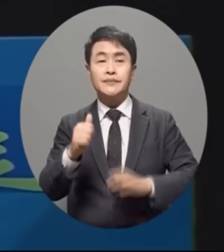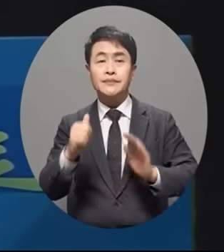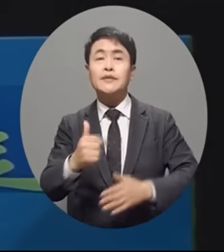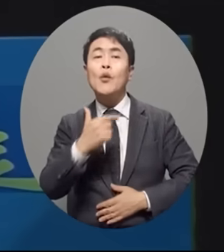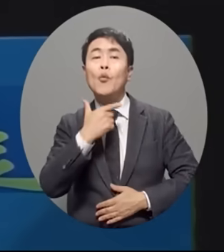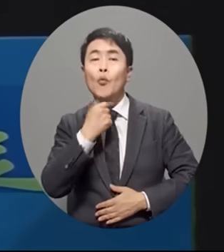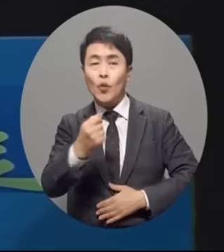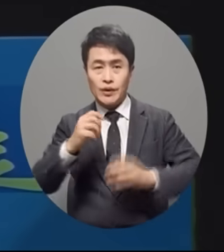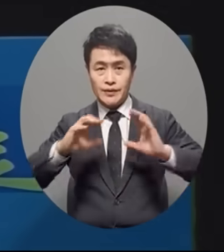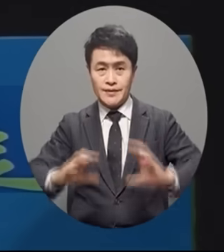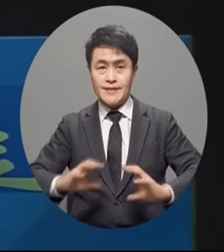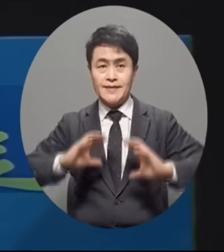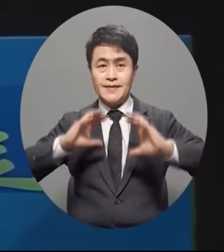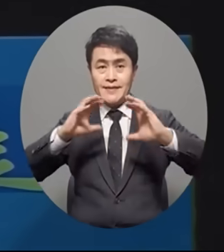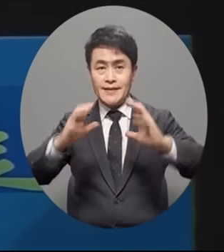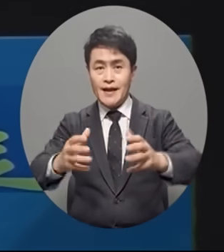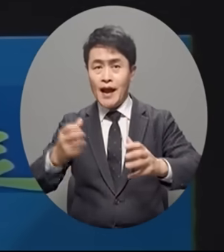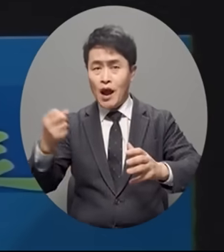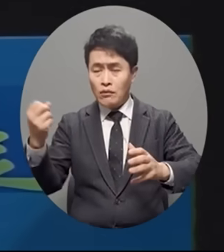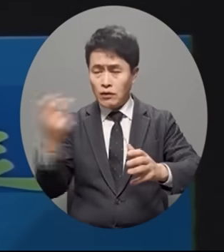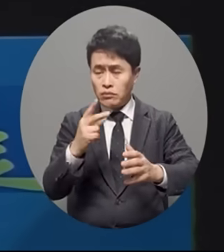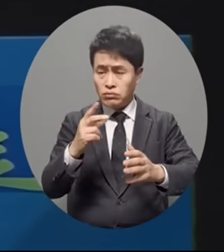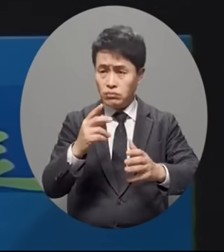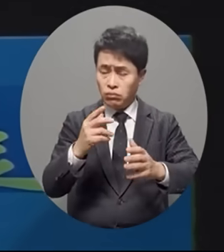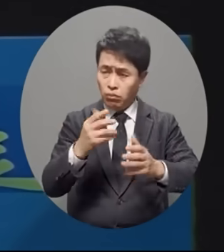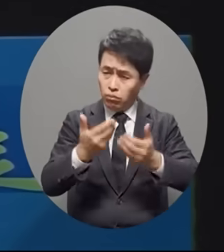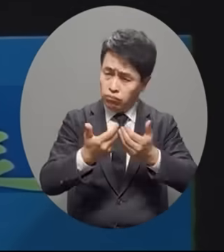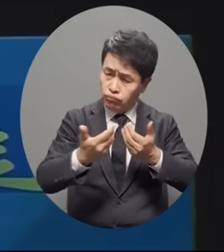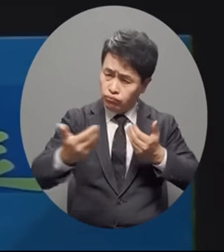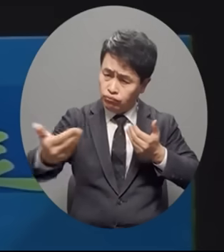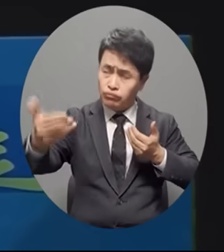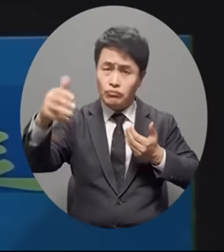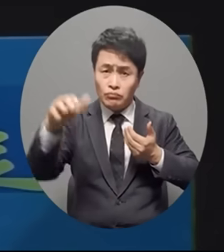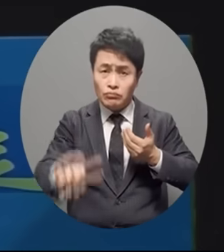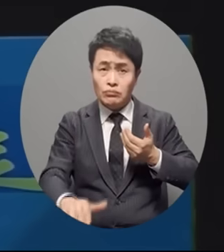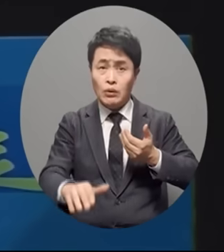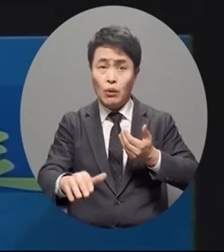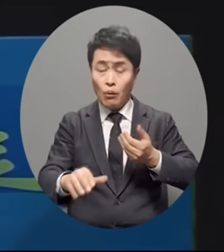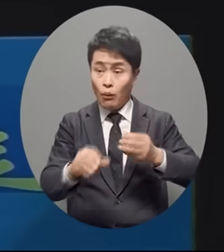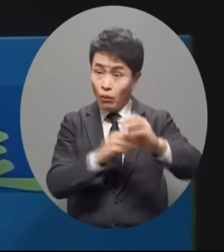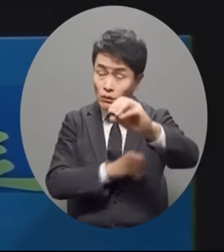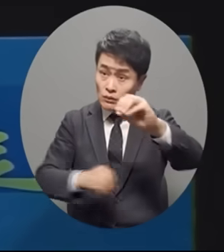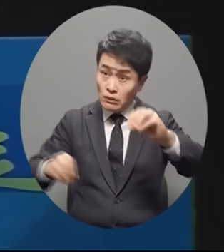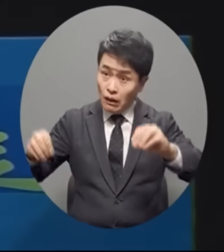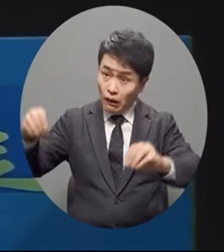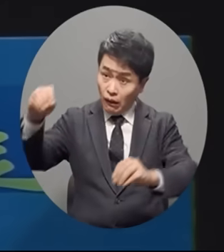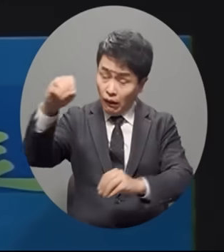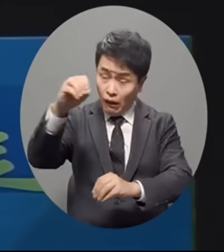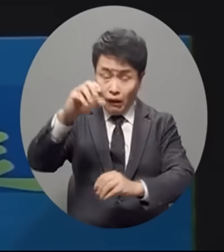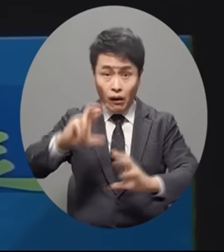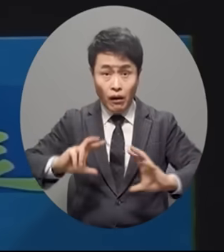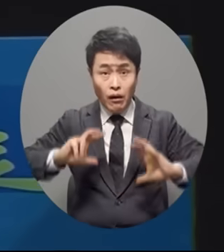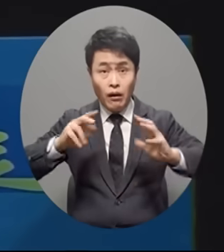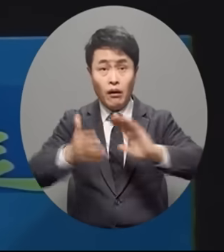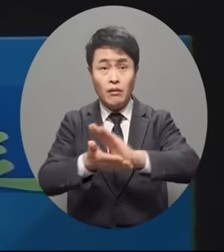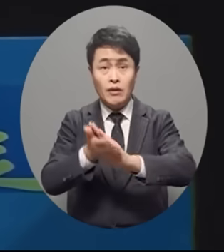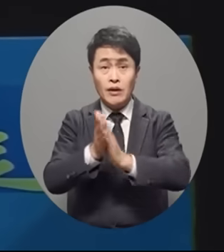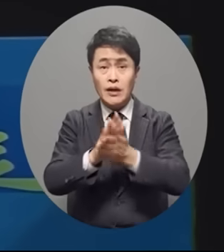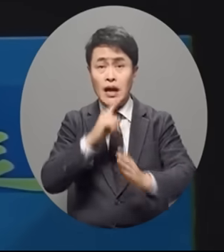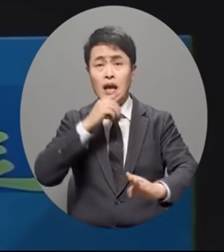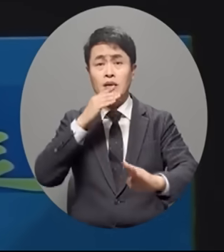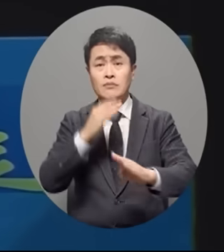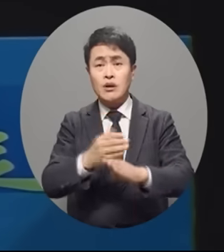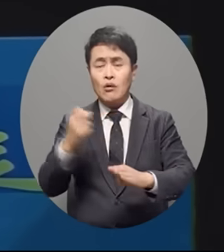세상이 다시 멀어지고 있고 세상이 거꾸로 가고 있습니다. 민주주의는